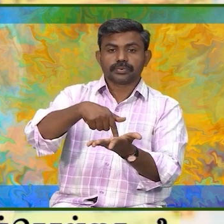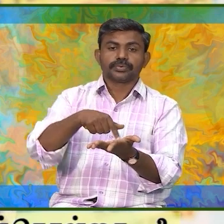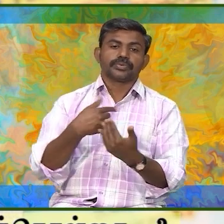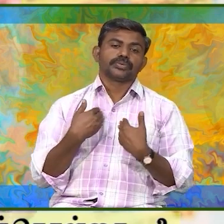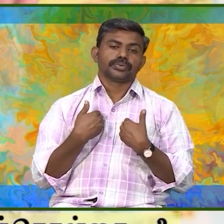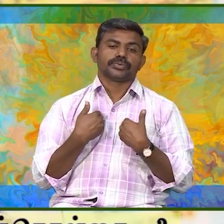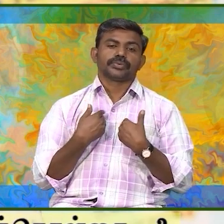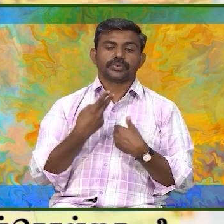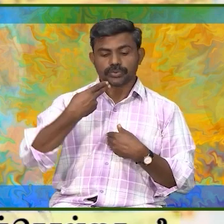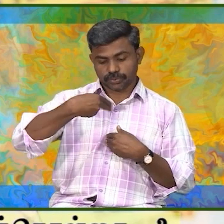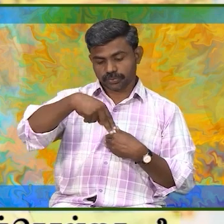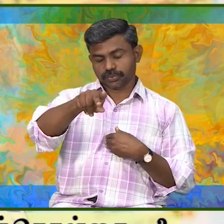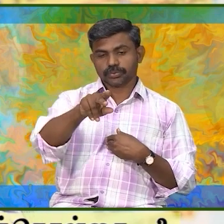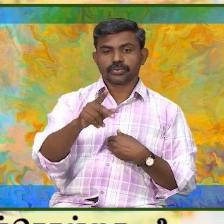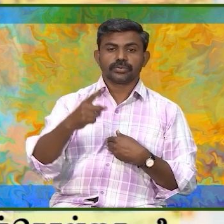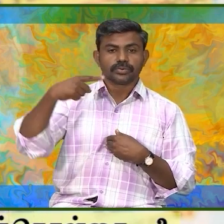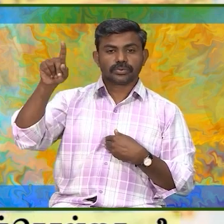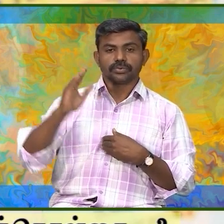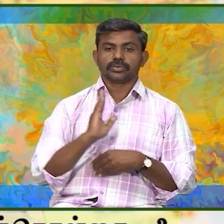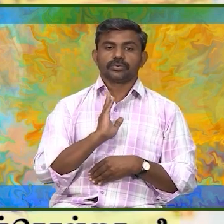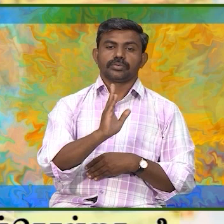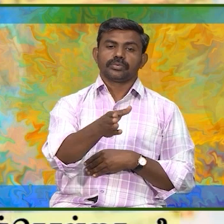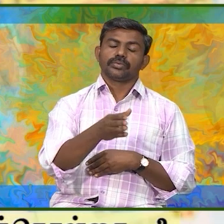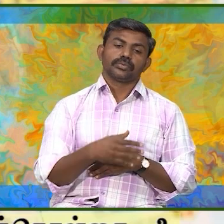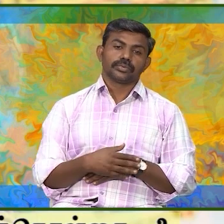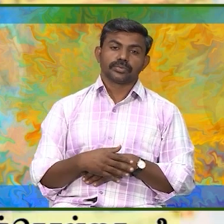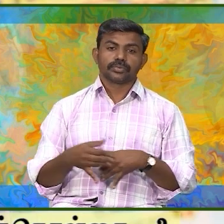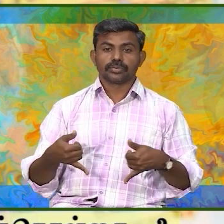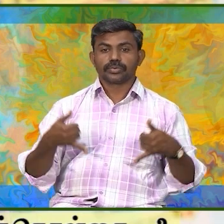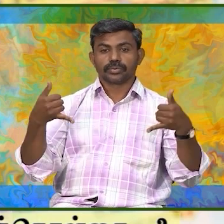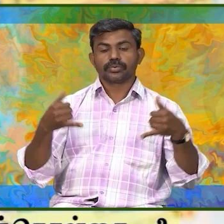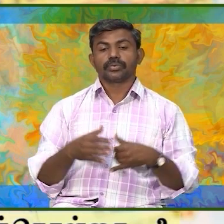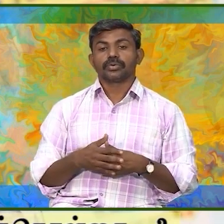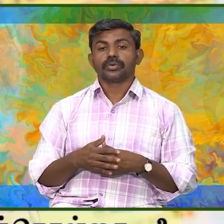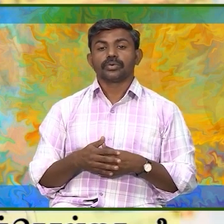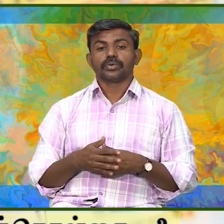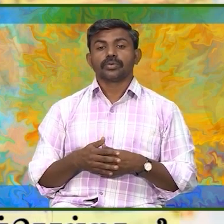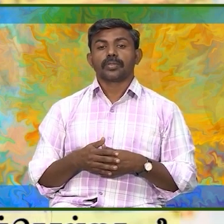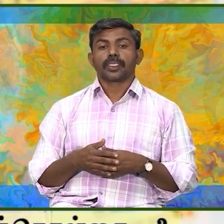நம்ம கரெக்டாக இருக்கணும். நமக்குன்னு ஒரு கொள்கை இருக்குன்னு சொல்லியிருக்கேன்ல, இந்தியாவிற்குன்னு ஒரு கொள்கை இருக்குது, ஒரு